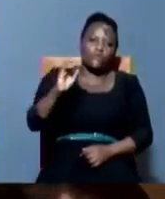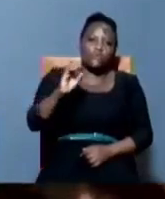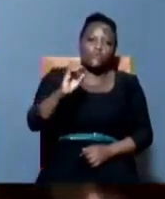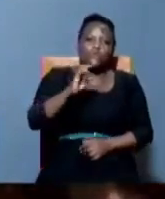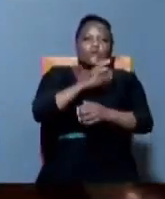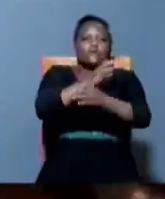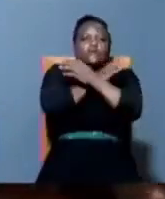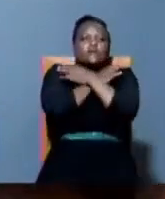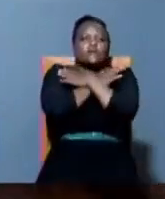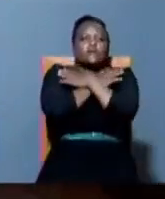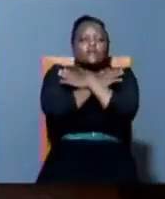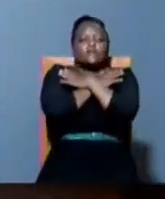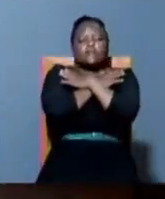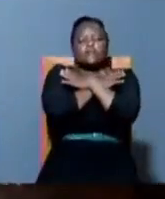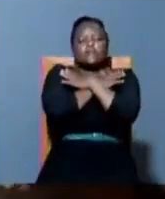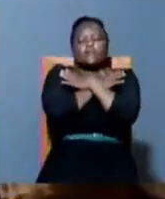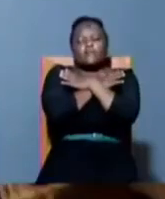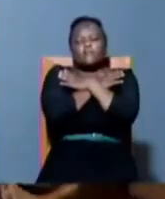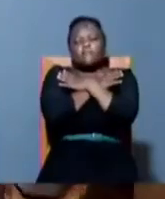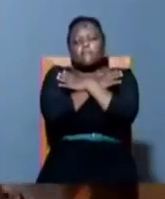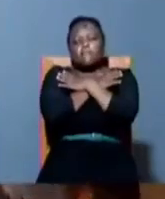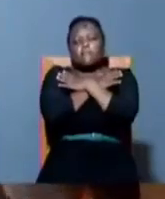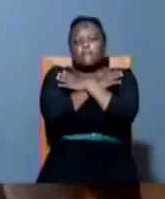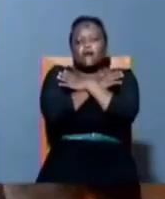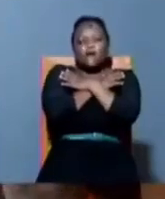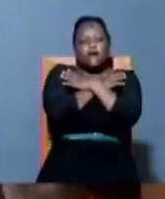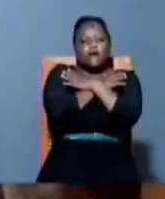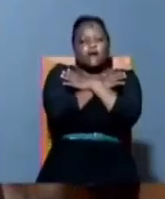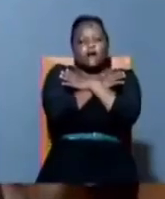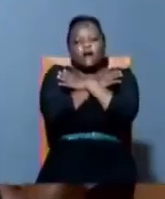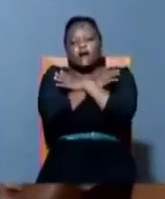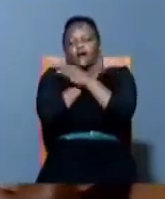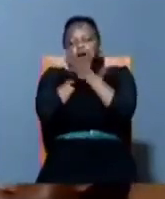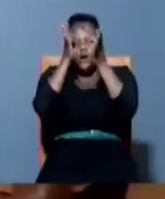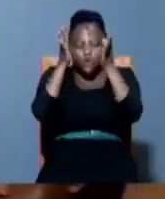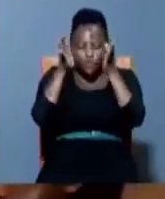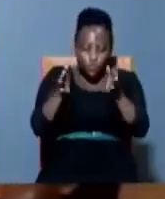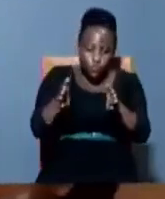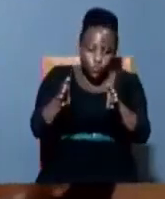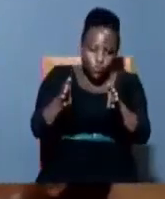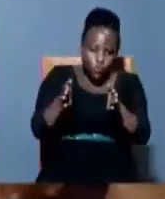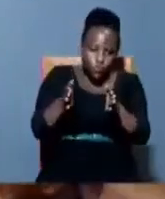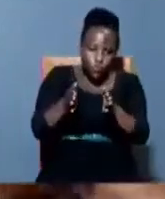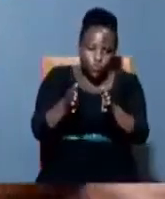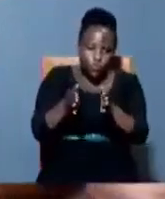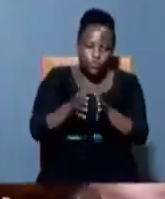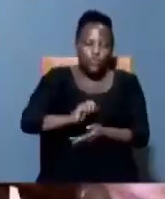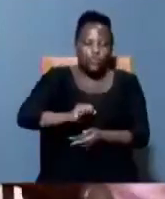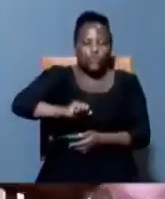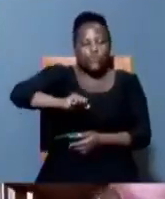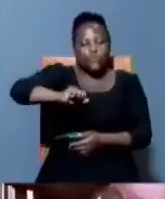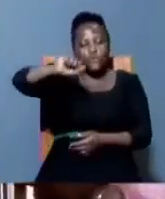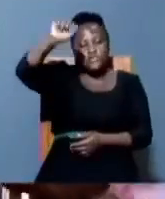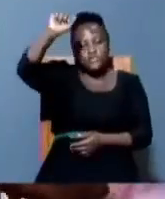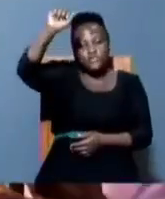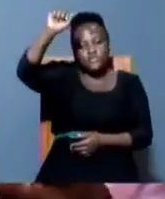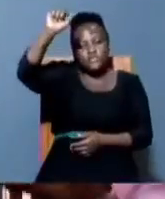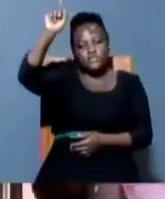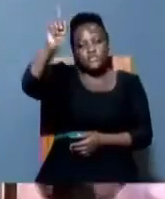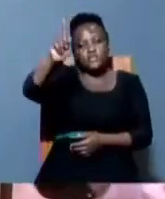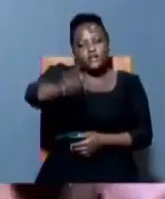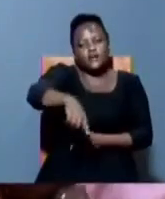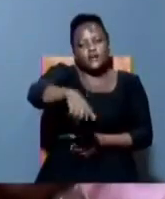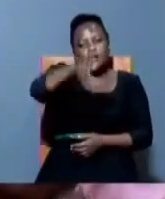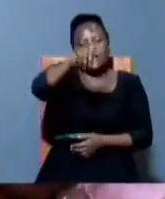Neema ku. Neema ku yashinda dhambi. Tembea. Nyayo zinapokutana.